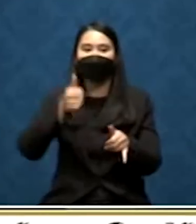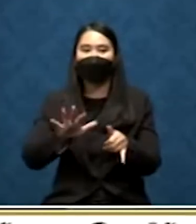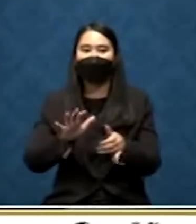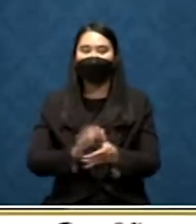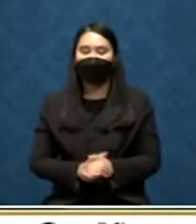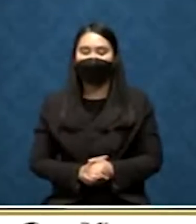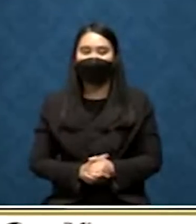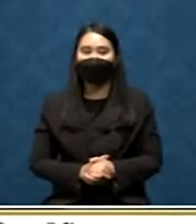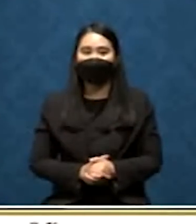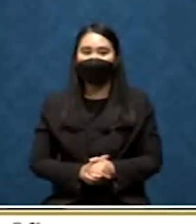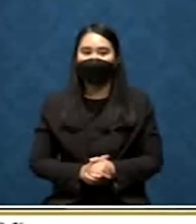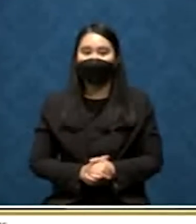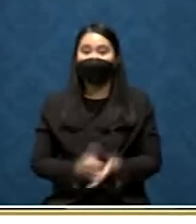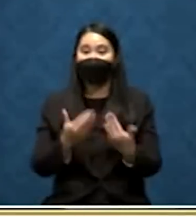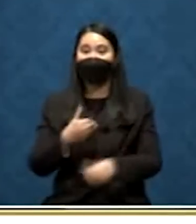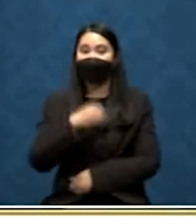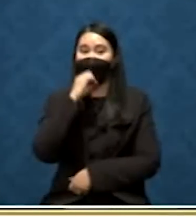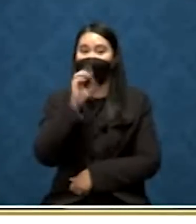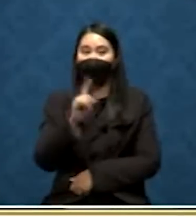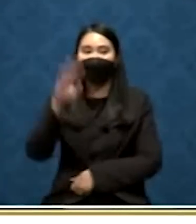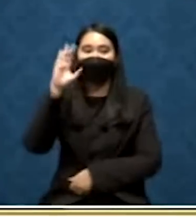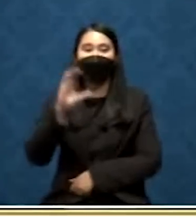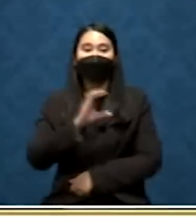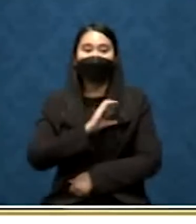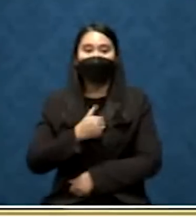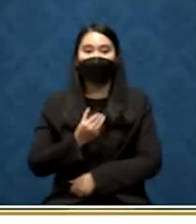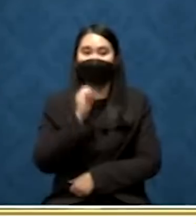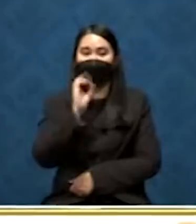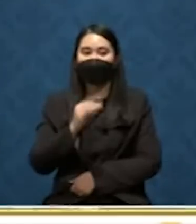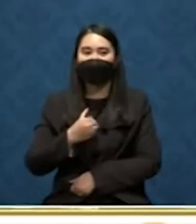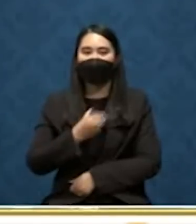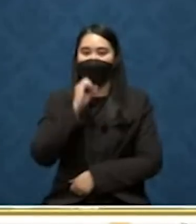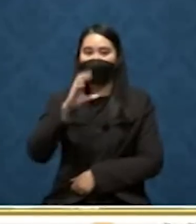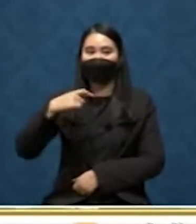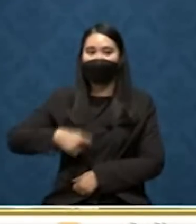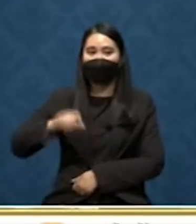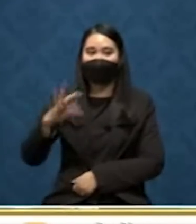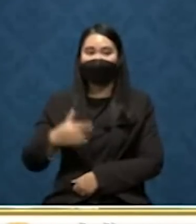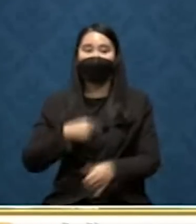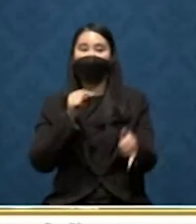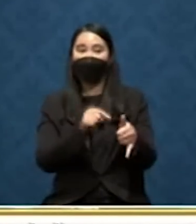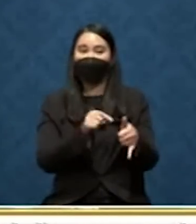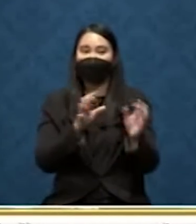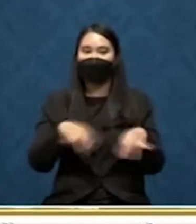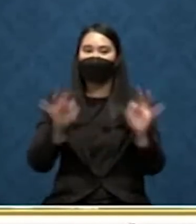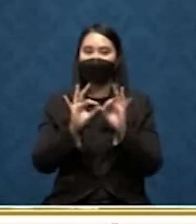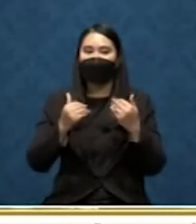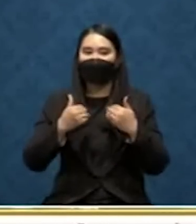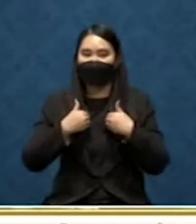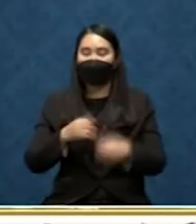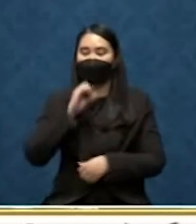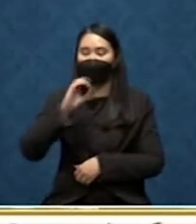้แถมอ้างด้วยว่าตำรวจเนี่ยไม่ได้ยอมบอกสารว่าคนนี้เป็บุคคลสำคัญนะ